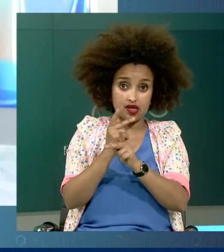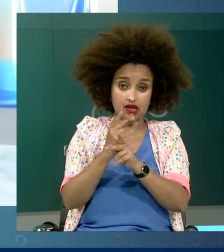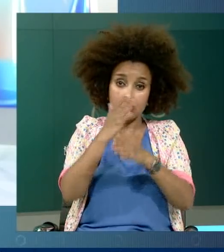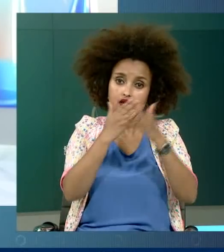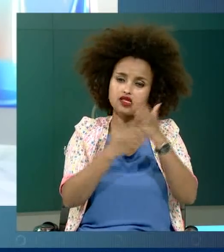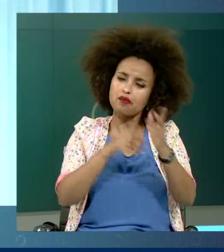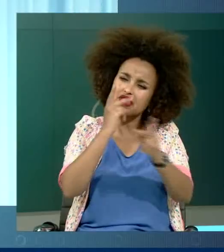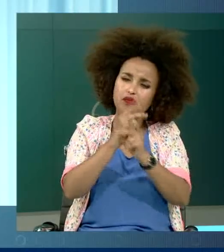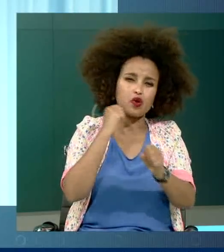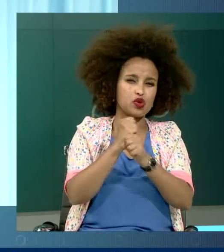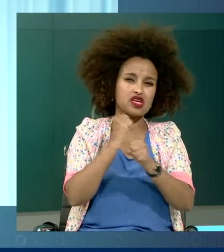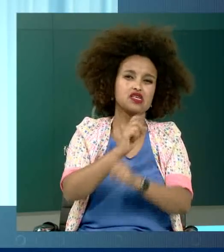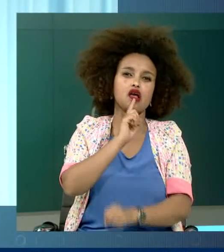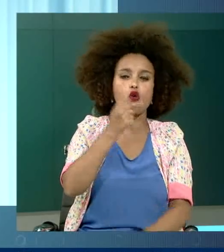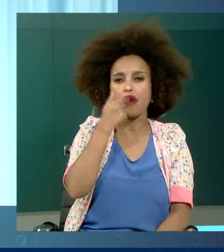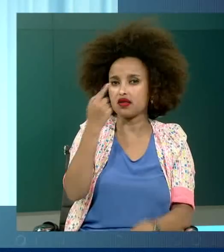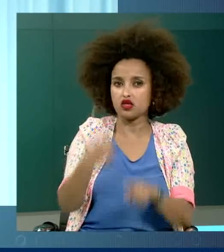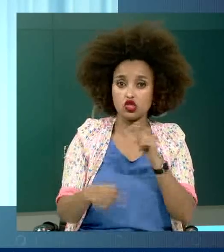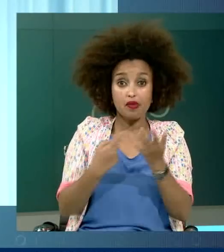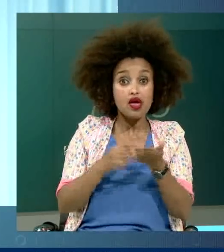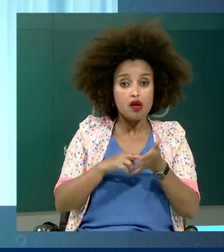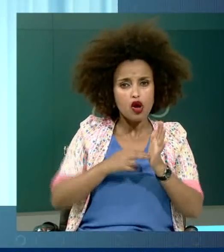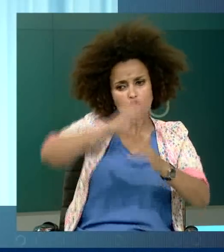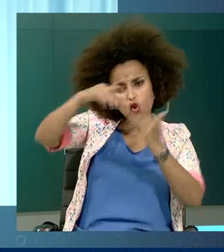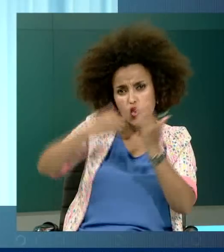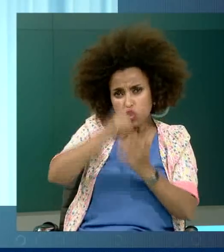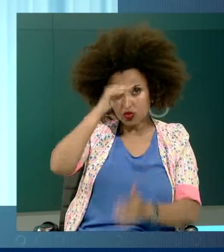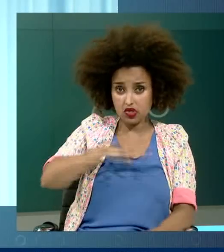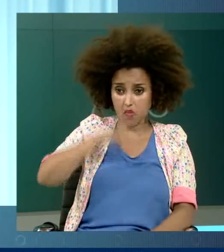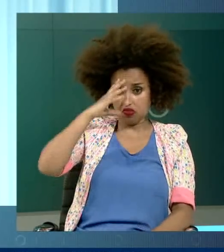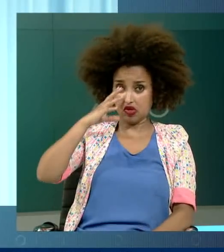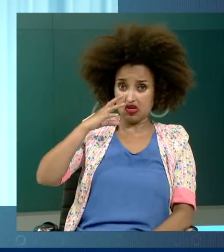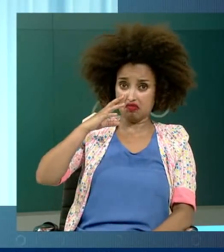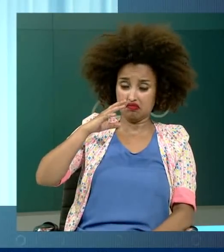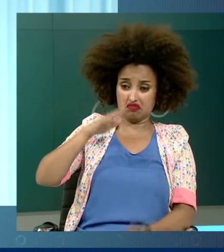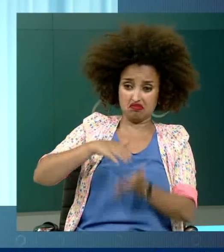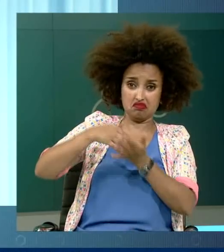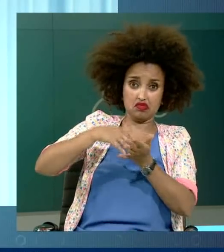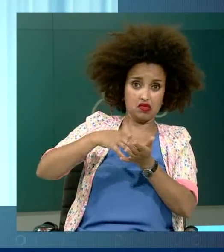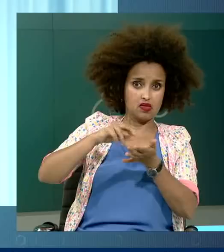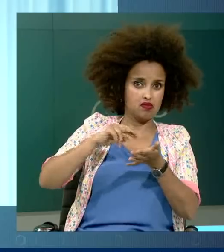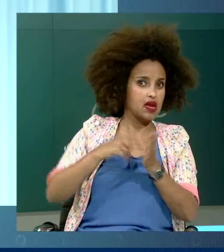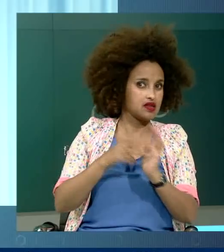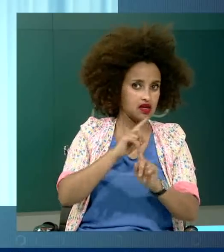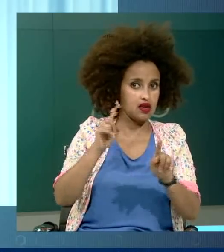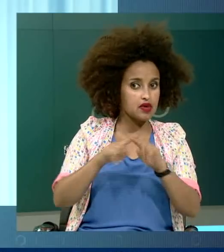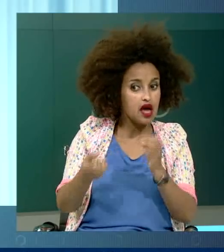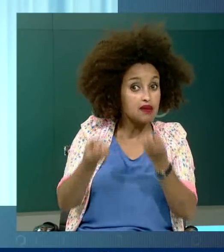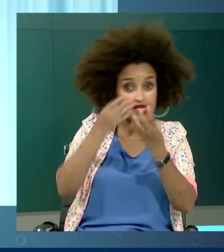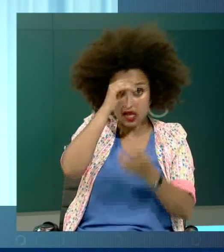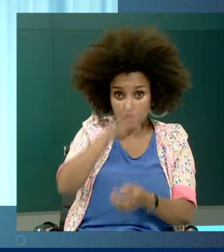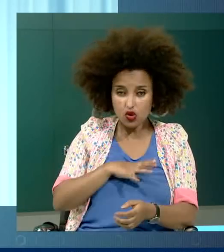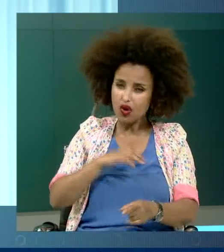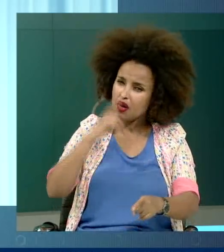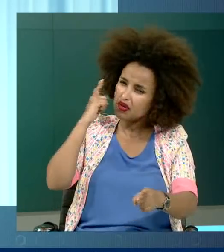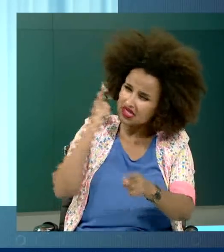የሚጠበቀውን ያህል እየሰራ ነው ማለት አንችልም። ያ ማለት ያው ሁሉም ሰው ዝንጉኖ ወደሚል ድምዳማ አይደርሰንም። ነገር ግን አብዛኛው ሰው በእኛ ምልከታ